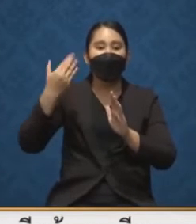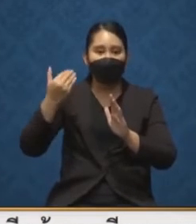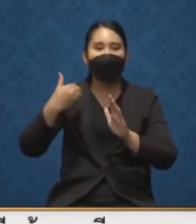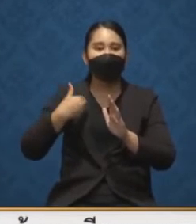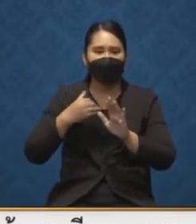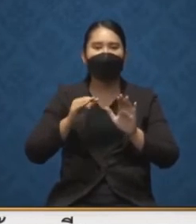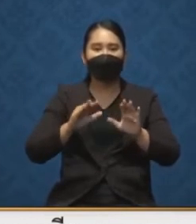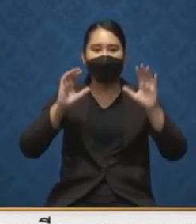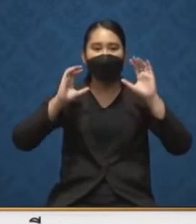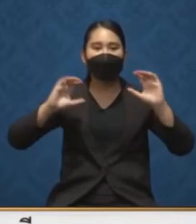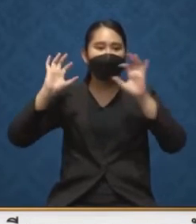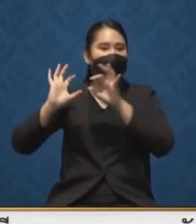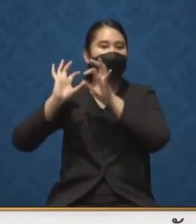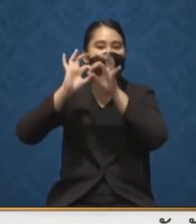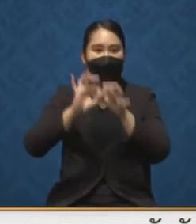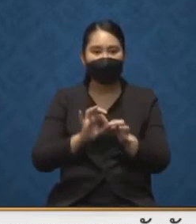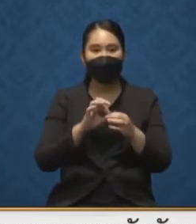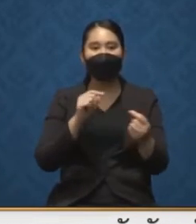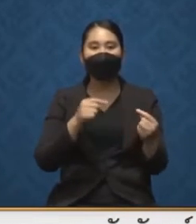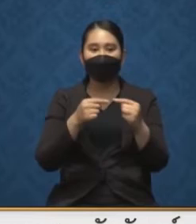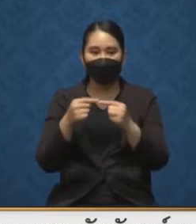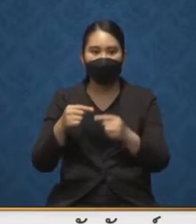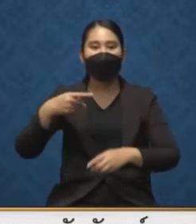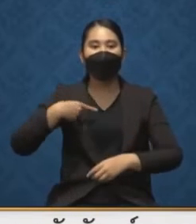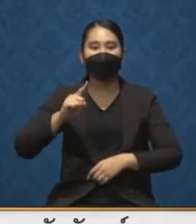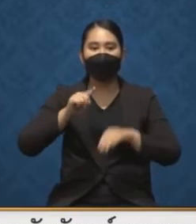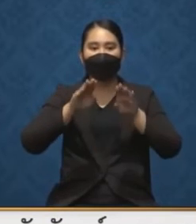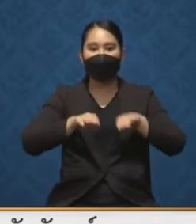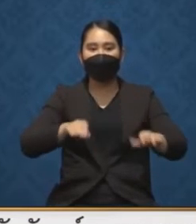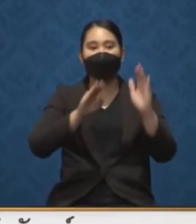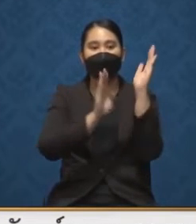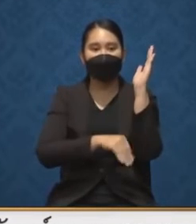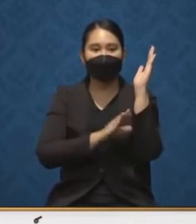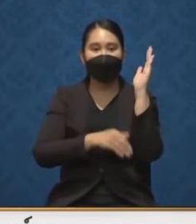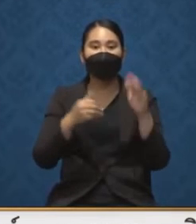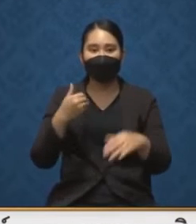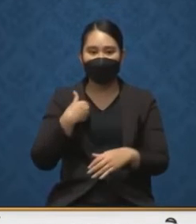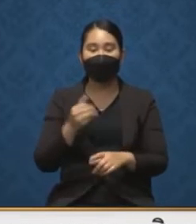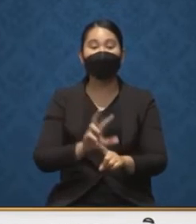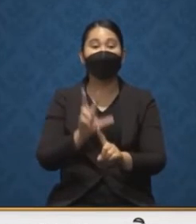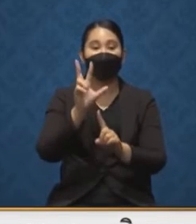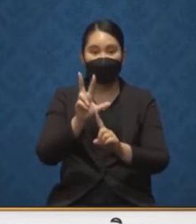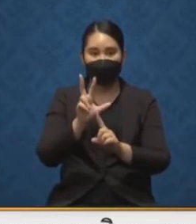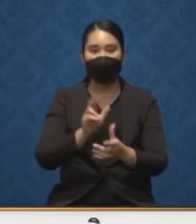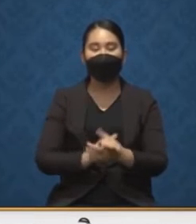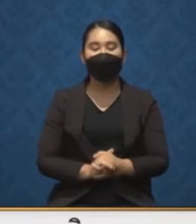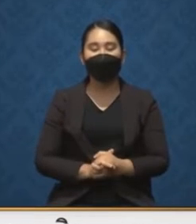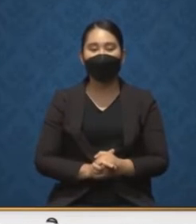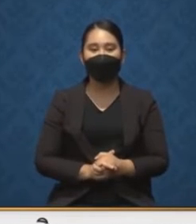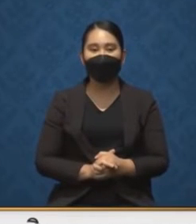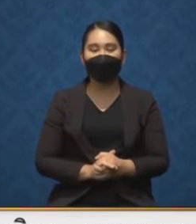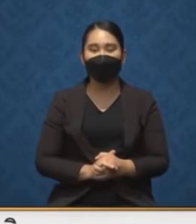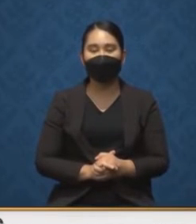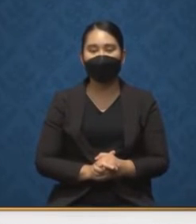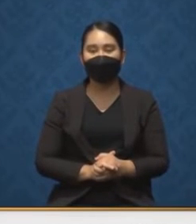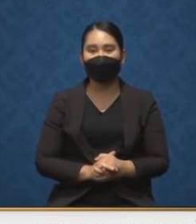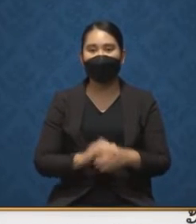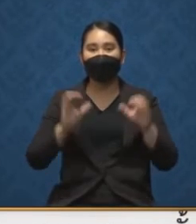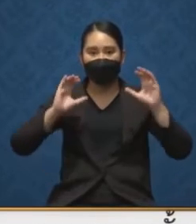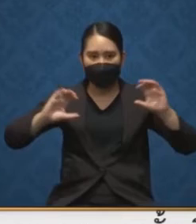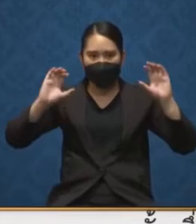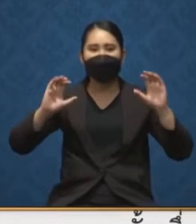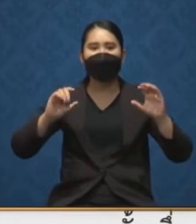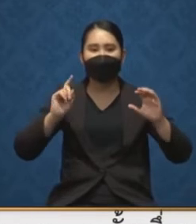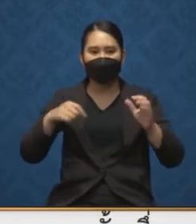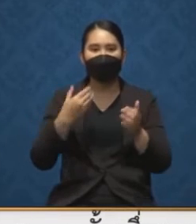าลนี้ได้เดินต่อเพราะเป็นประโยชน์ต่อเด็กในจังหวัดชายแดนภาคใต้เรื่องที่3ขอให้รัฐบาลเพิ่มค่าตอบแ